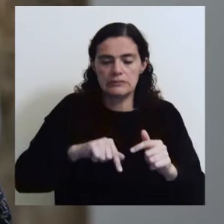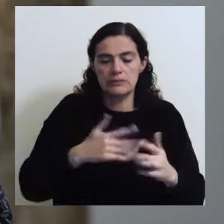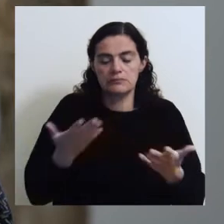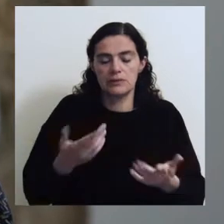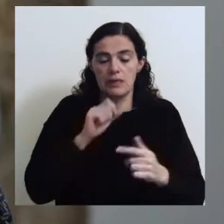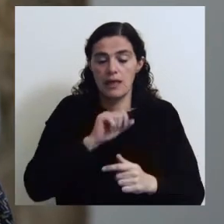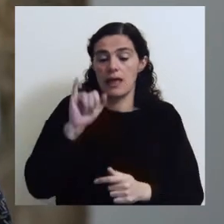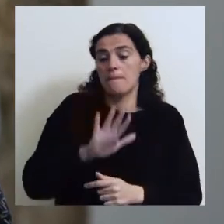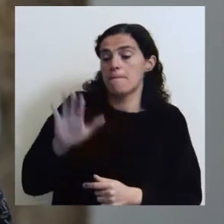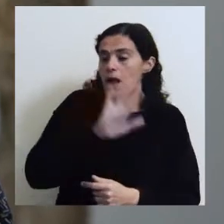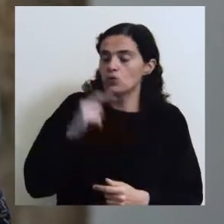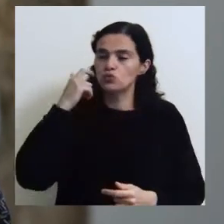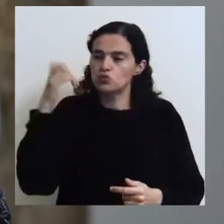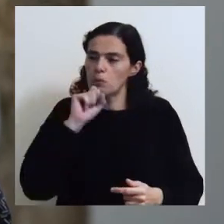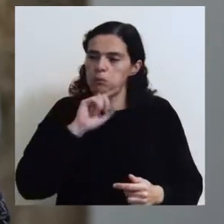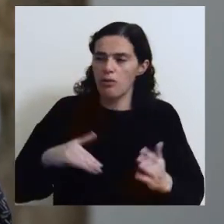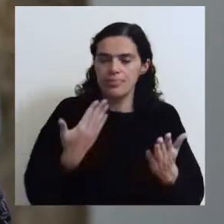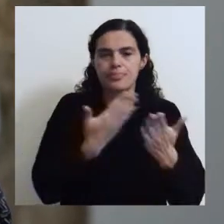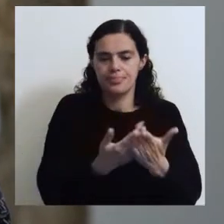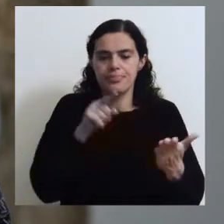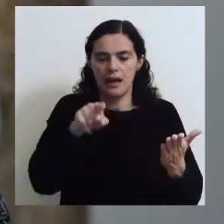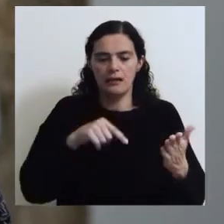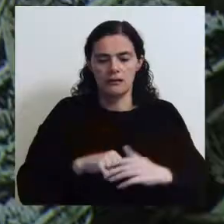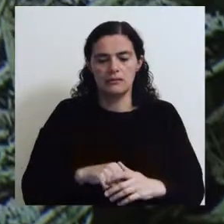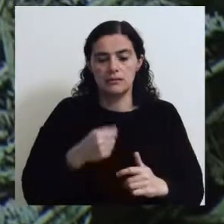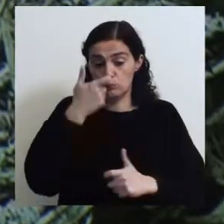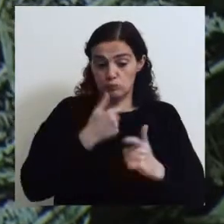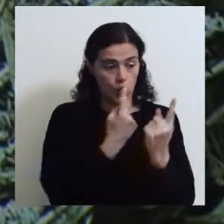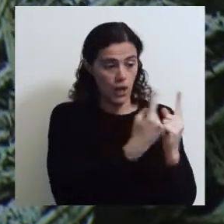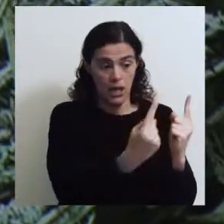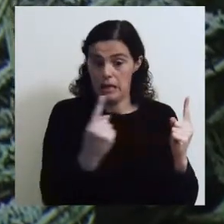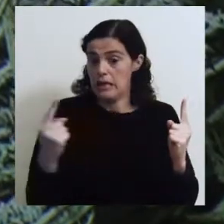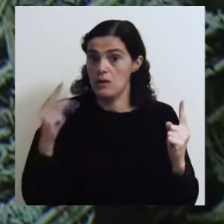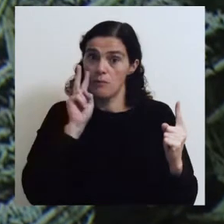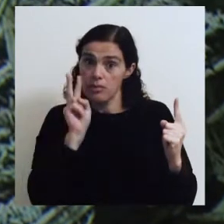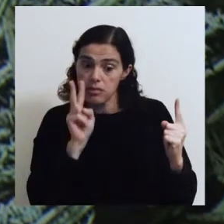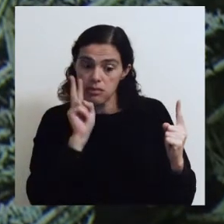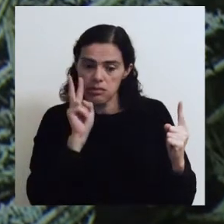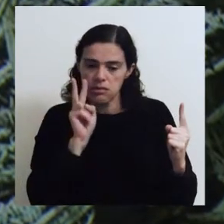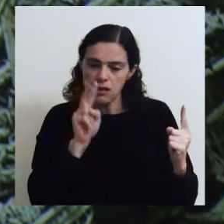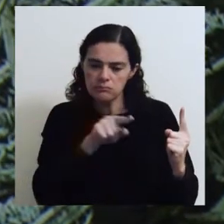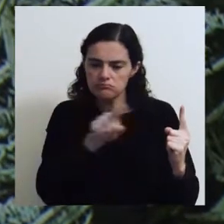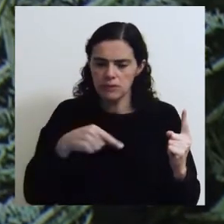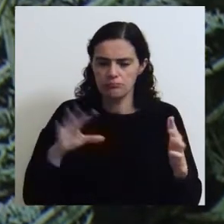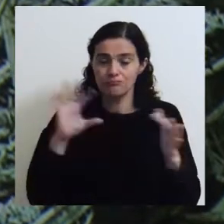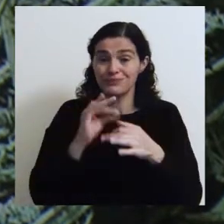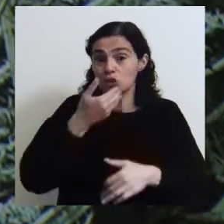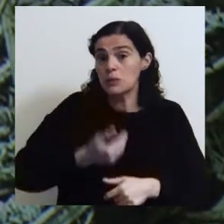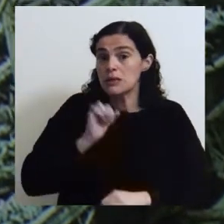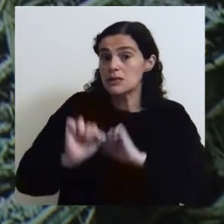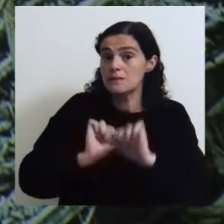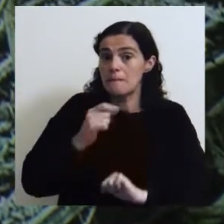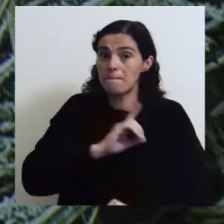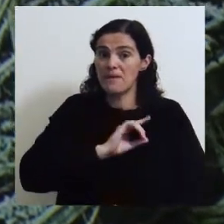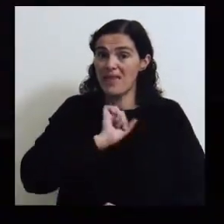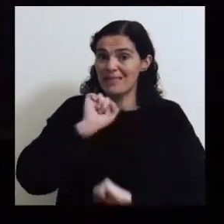c'est-à-dire ce que des images, des sons peuvent susciter chez chaque spectateur en fonction de